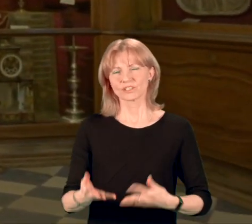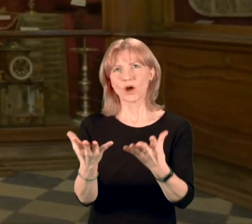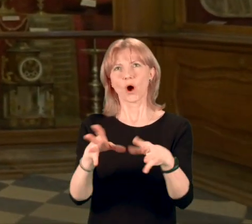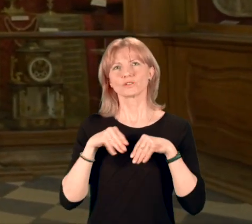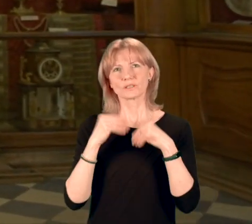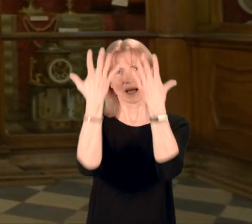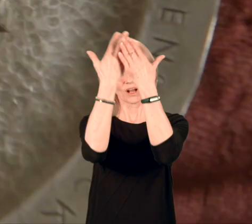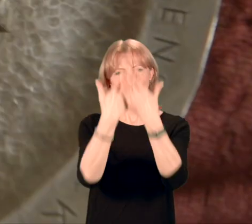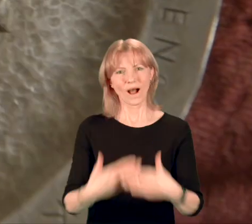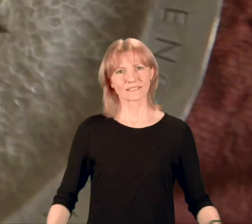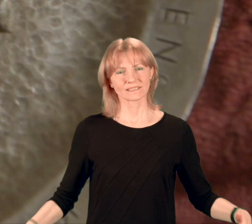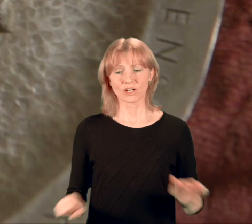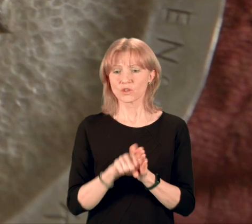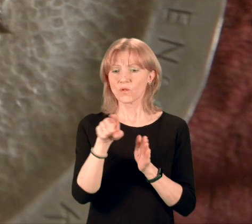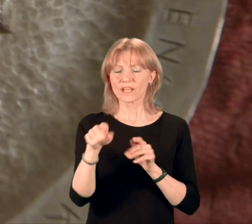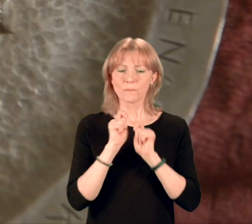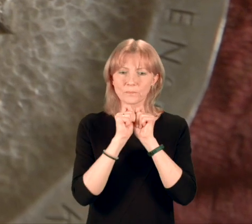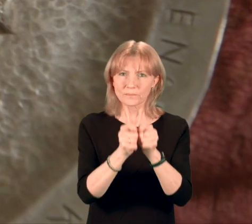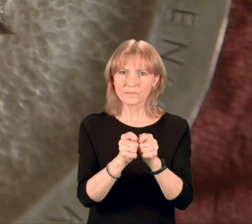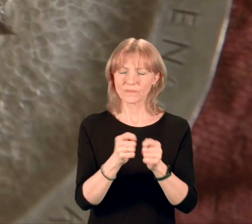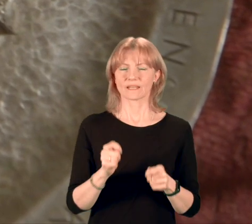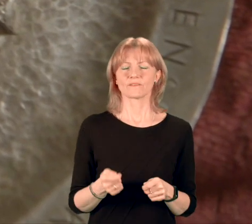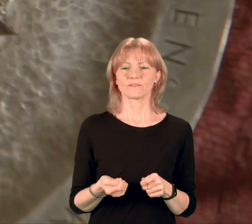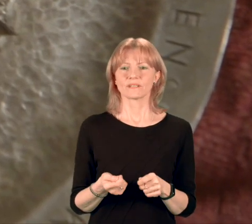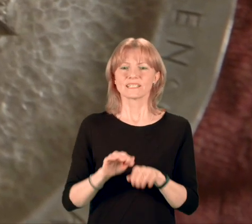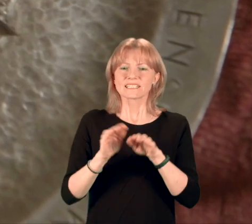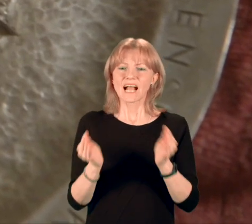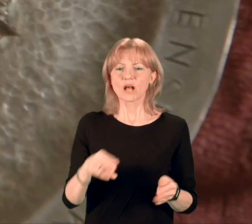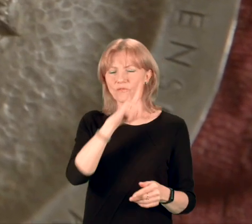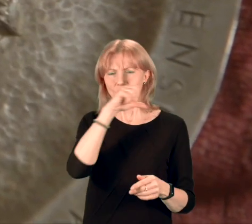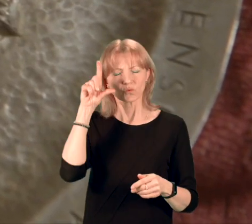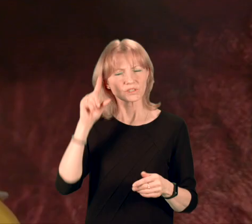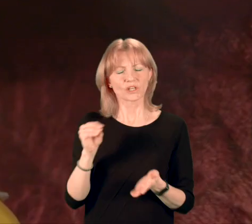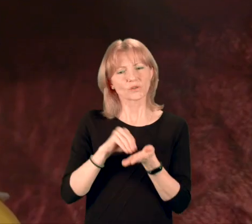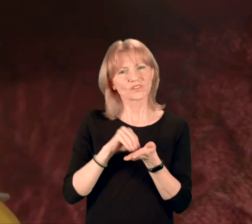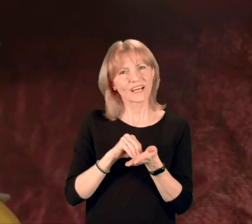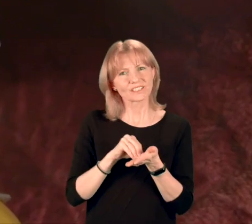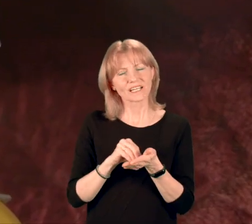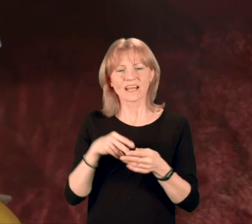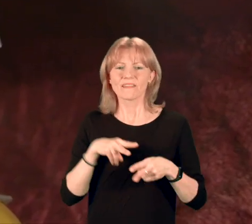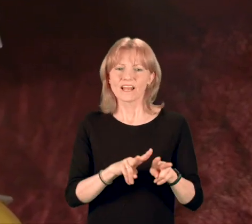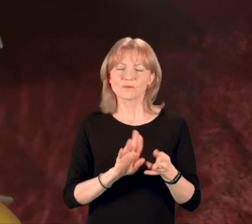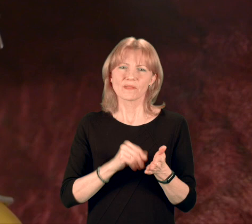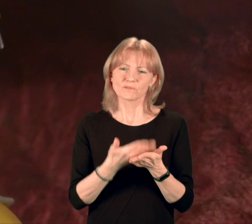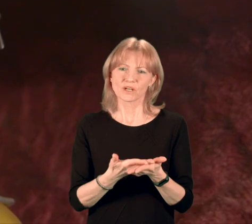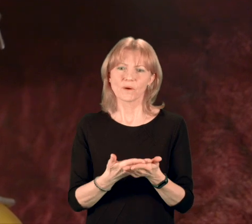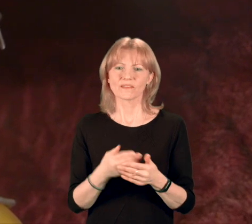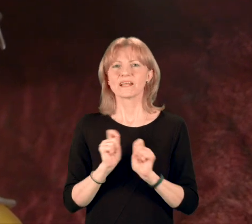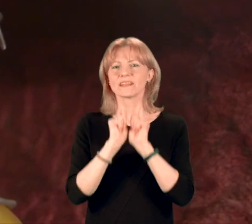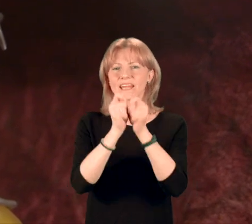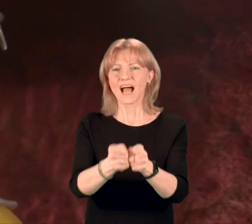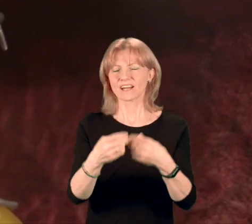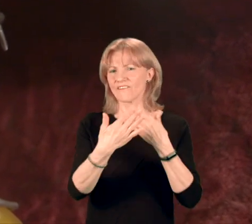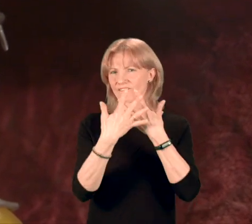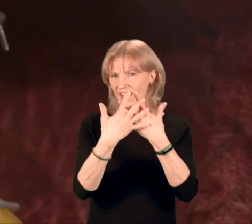doznanych łask. Do owych wotów, skarbów ludzkich doświadczeń i przeżyć należą na przykład dary więźniów